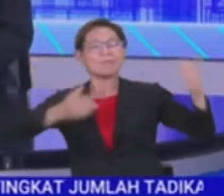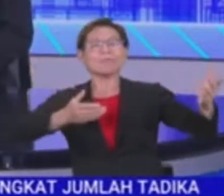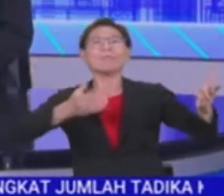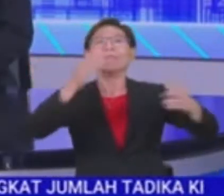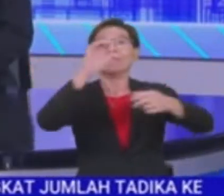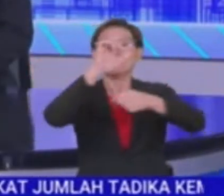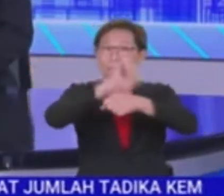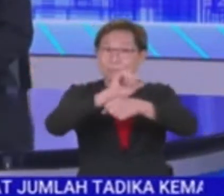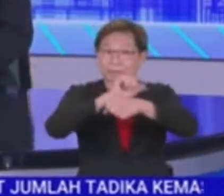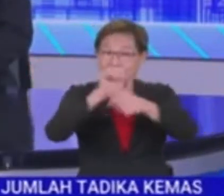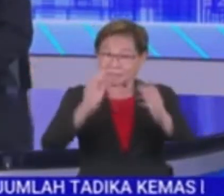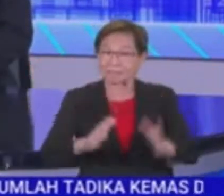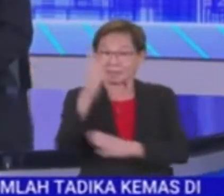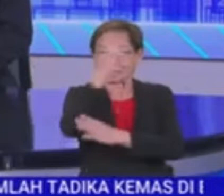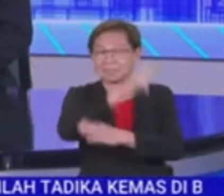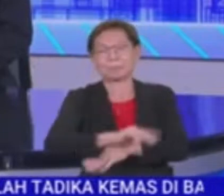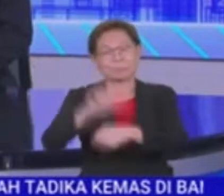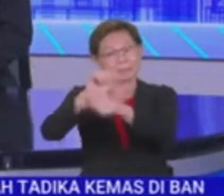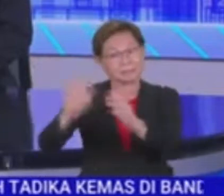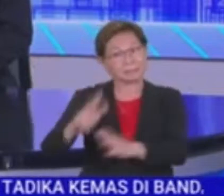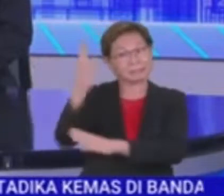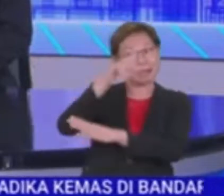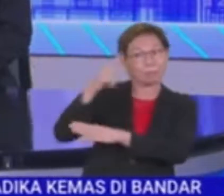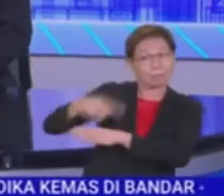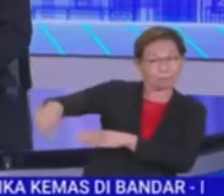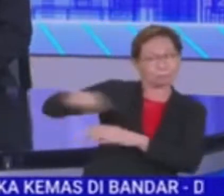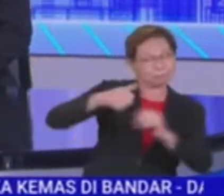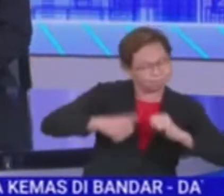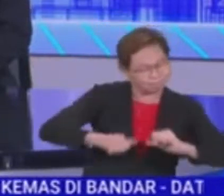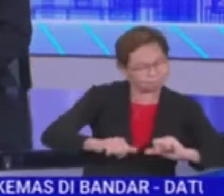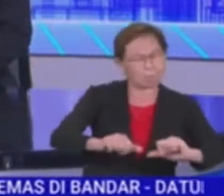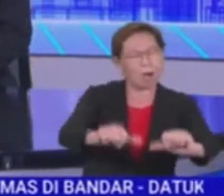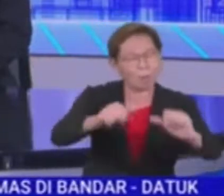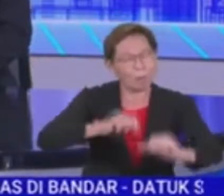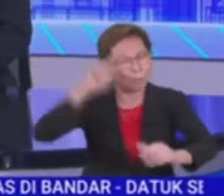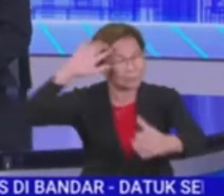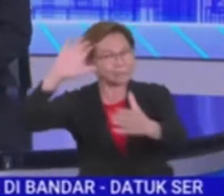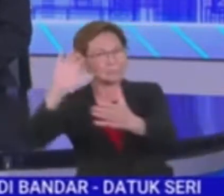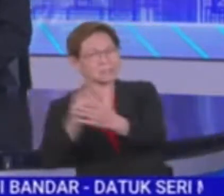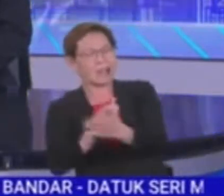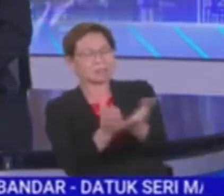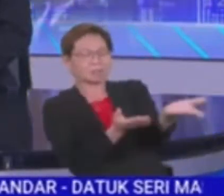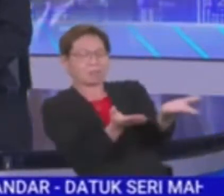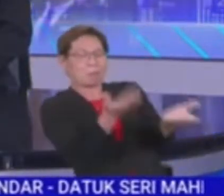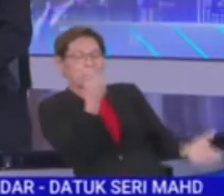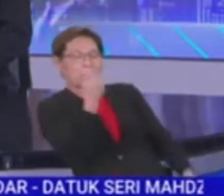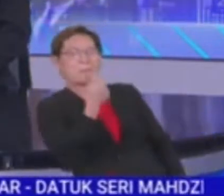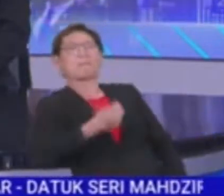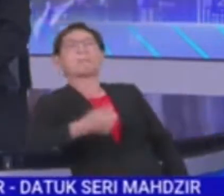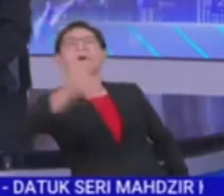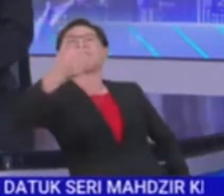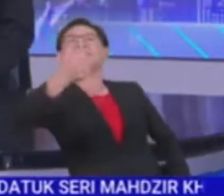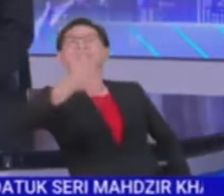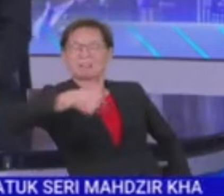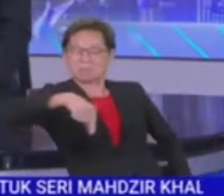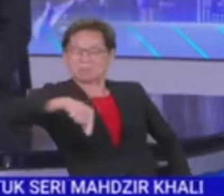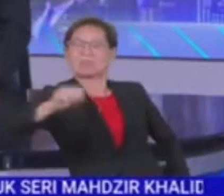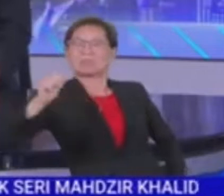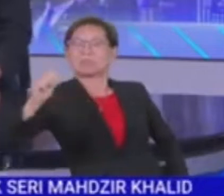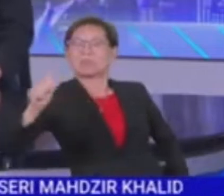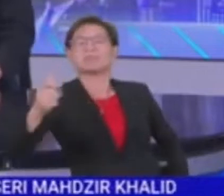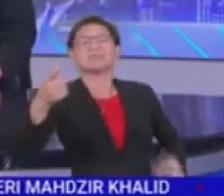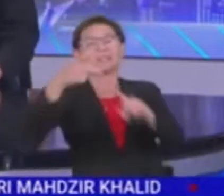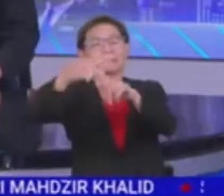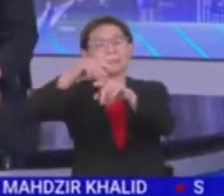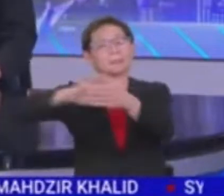perkhidmatan awam. Ya, justru penjawat awam kini perlu mengekalkan kepercayaan dengan memberi perkhidmatan terbaik dan berkualiti